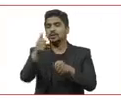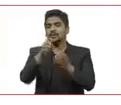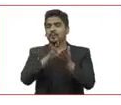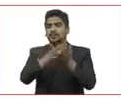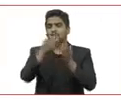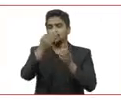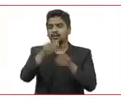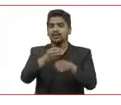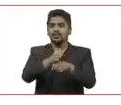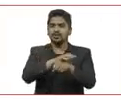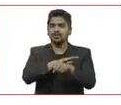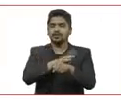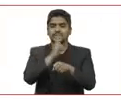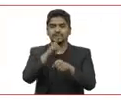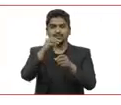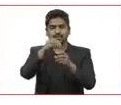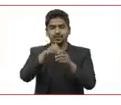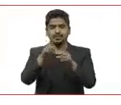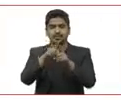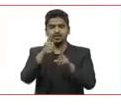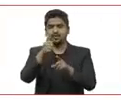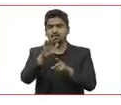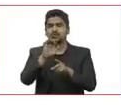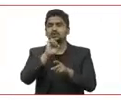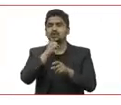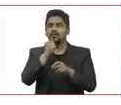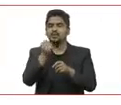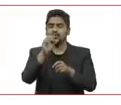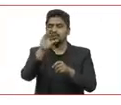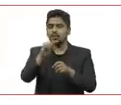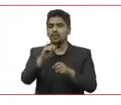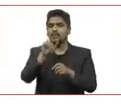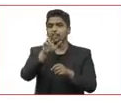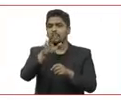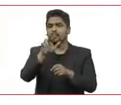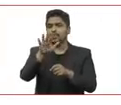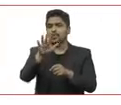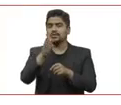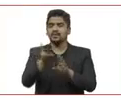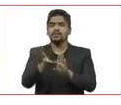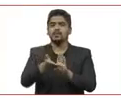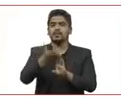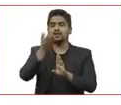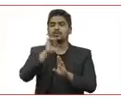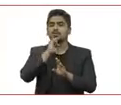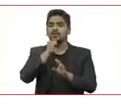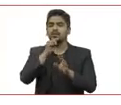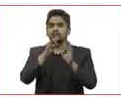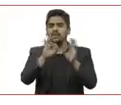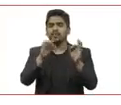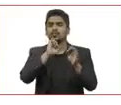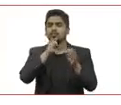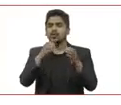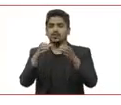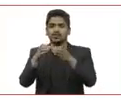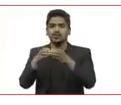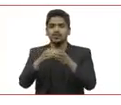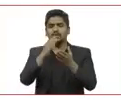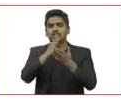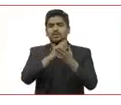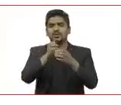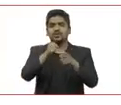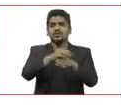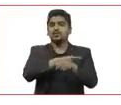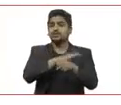हुने सङ्क्रमण, त्यसमा पनि 65 वर्षभन्दा मुनिका र 85 वर्षभन्दा बढीका यी विभिन्न उमेर वर्गमा कसरी असर